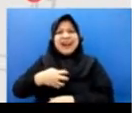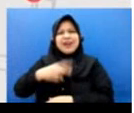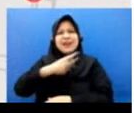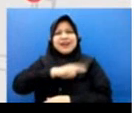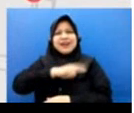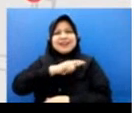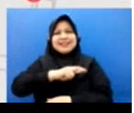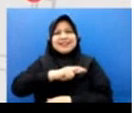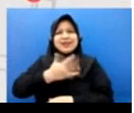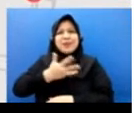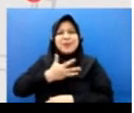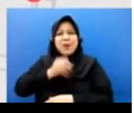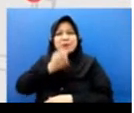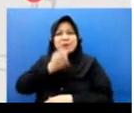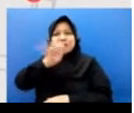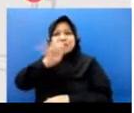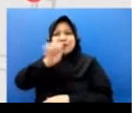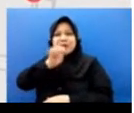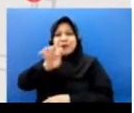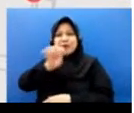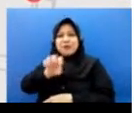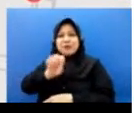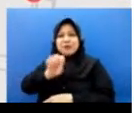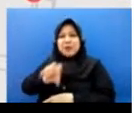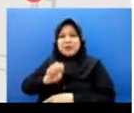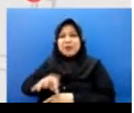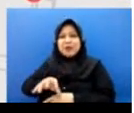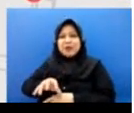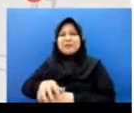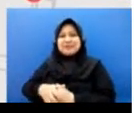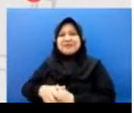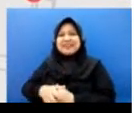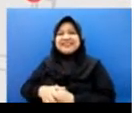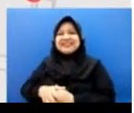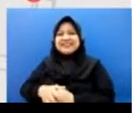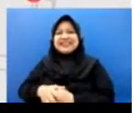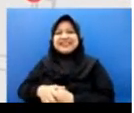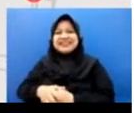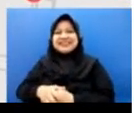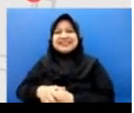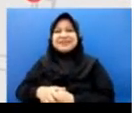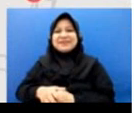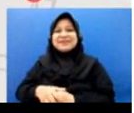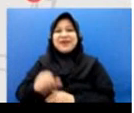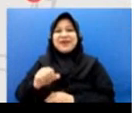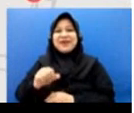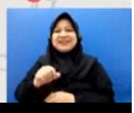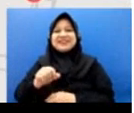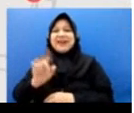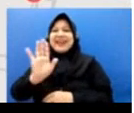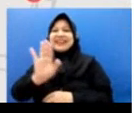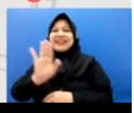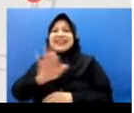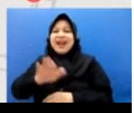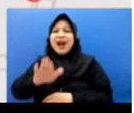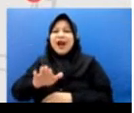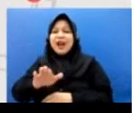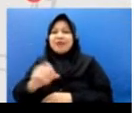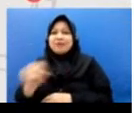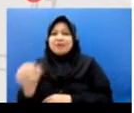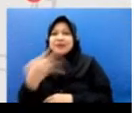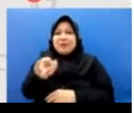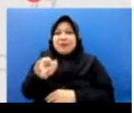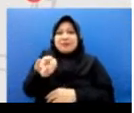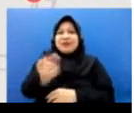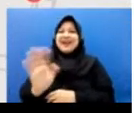menjawab pertanyaan-pertanyaan yang dibuat tadi sulit sama Pak Adin, tidak mudah ditebak ya. Oke, nah sekarang saya